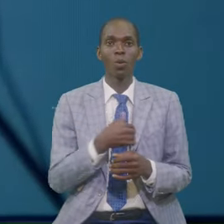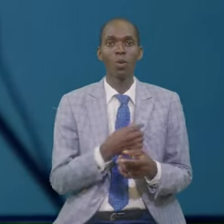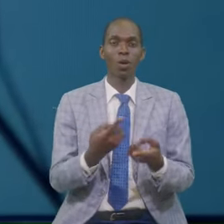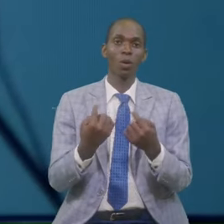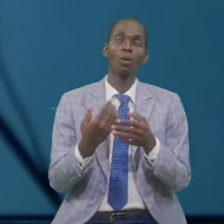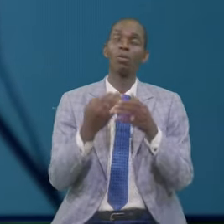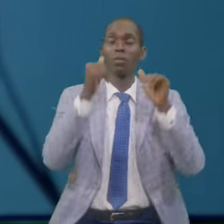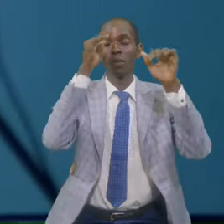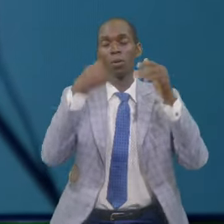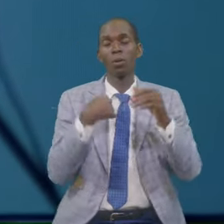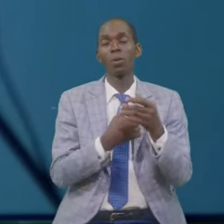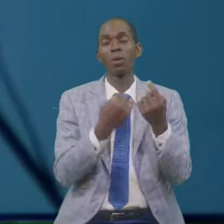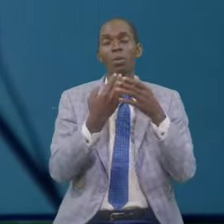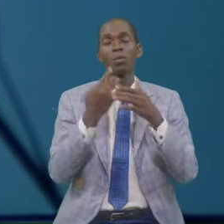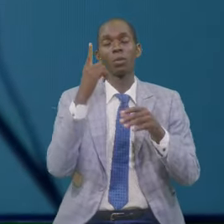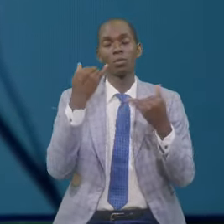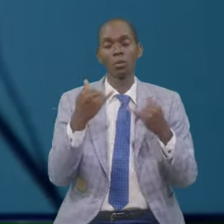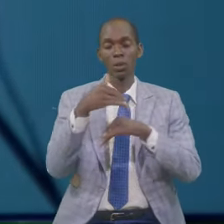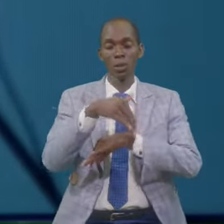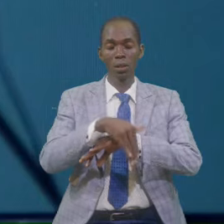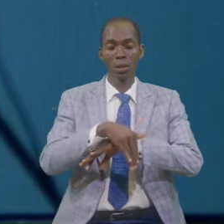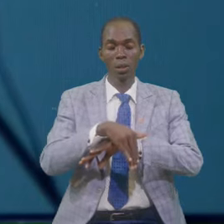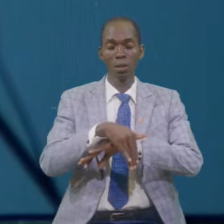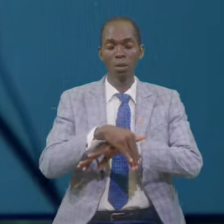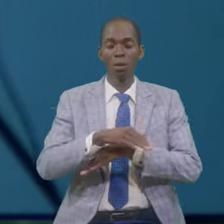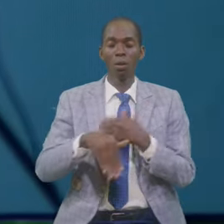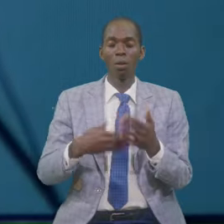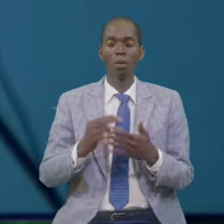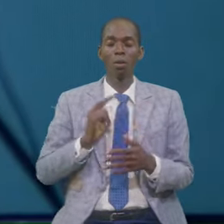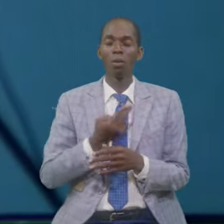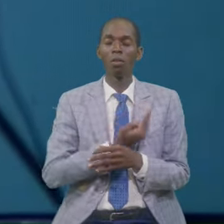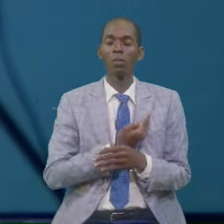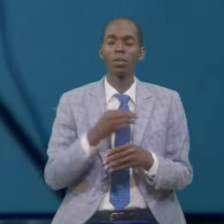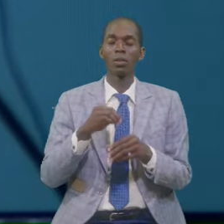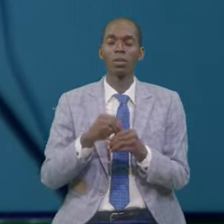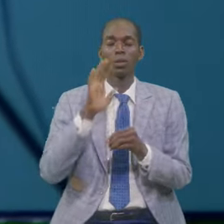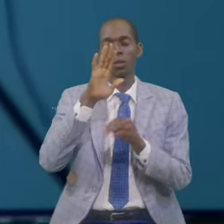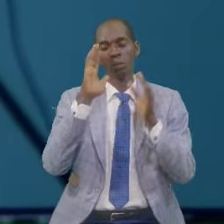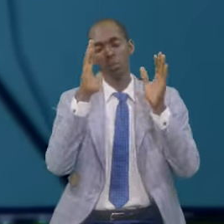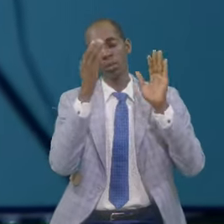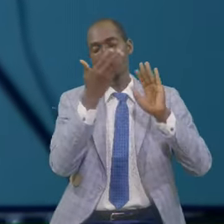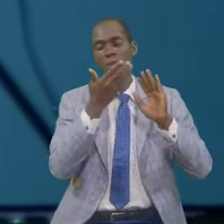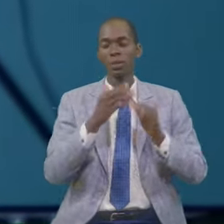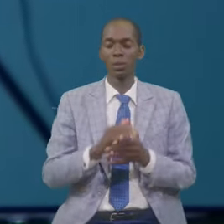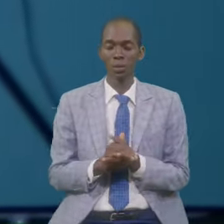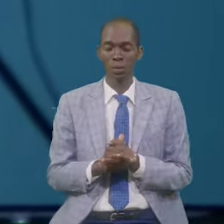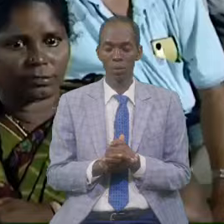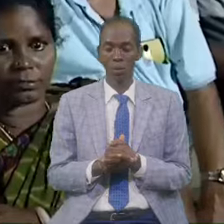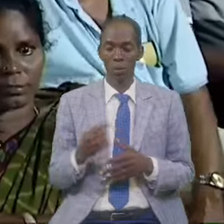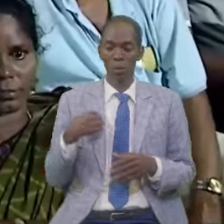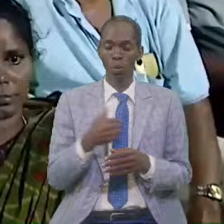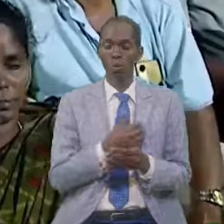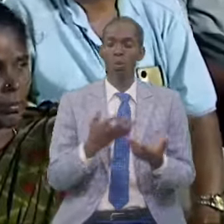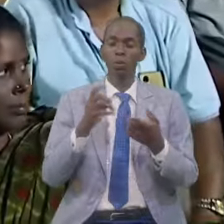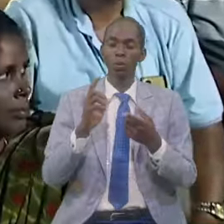మీ ఎదురుగా వస్తున్నాం. All of us in your presence. మేమందరం కూడా మీ సాన్నిధ్యంలో ఉన్నాం. We want to exalt